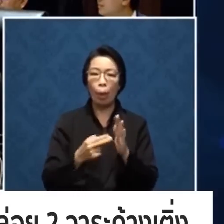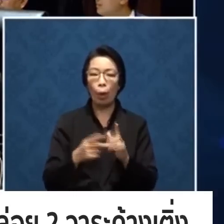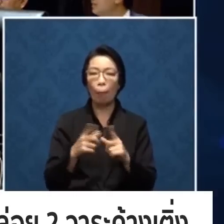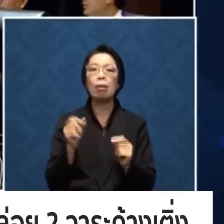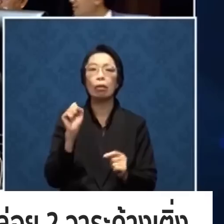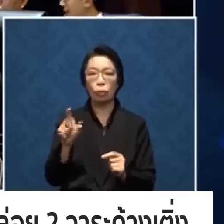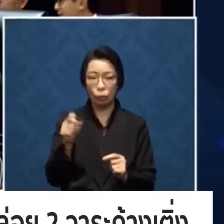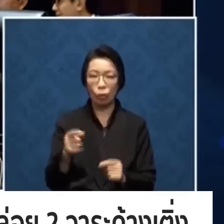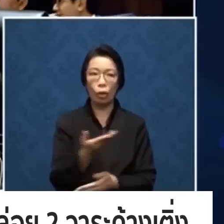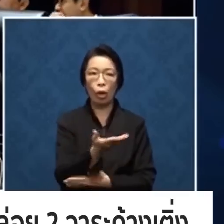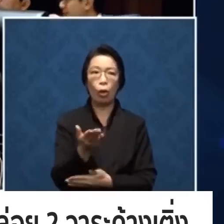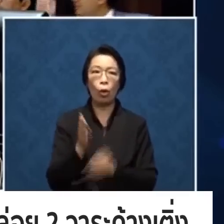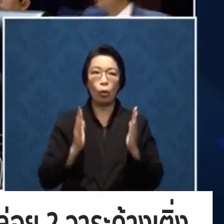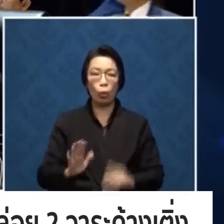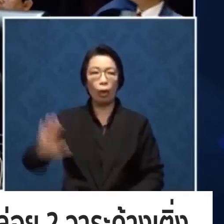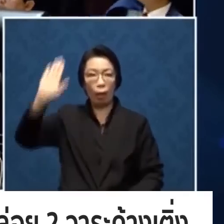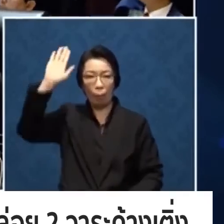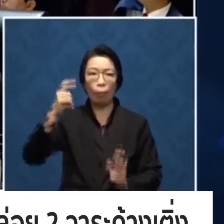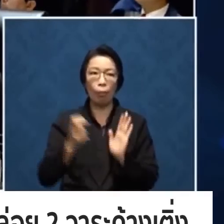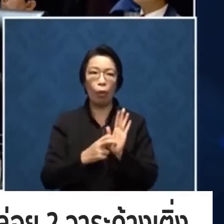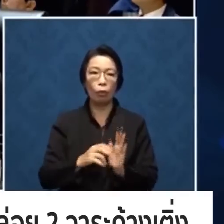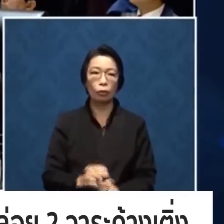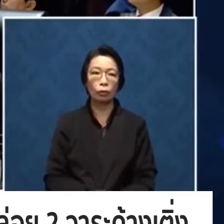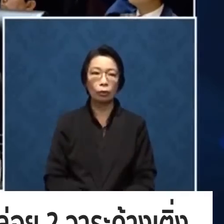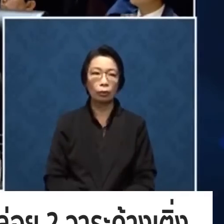มีข้อมูลหรือไม่มีไม่รู้แหละแต่ว่า